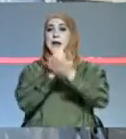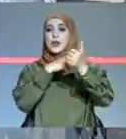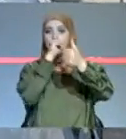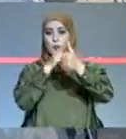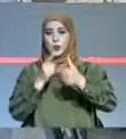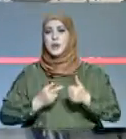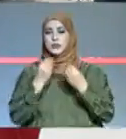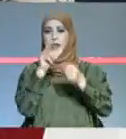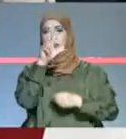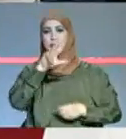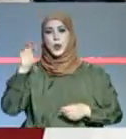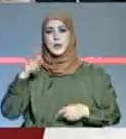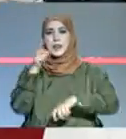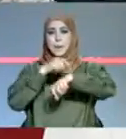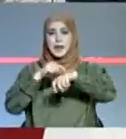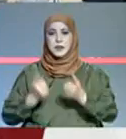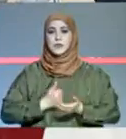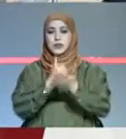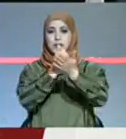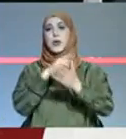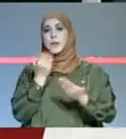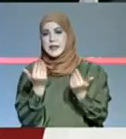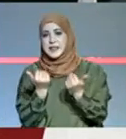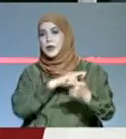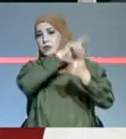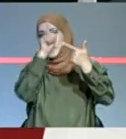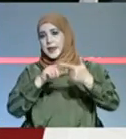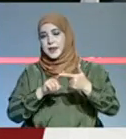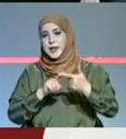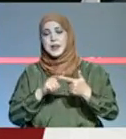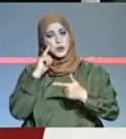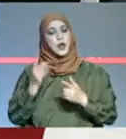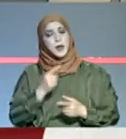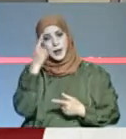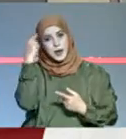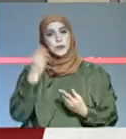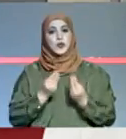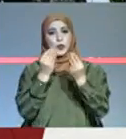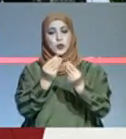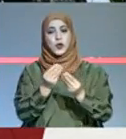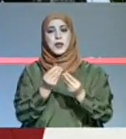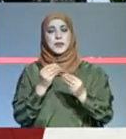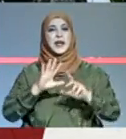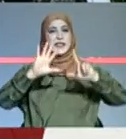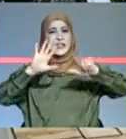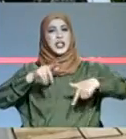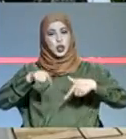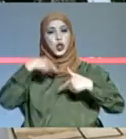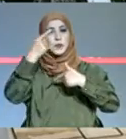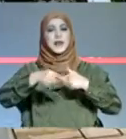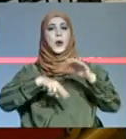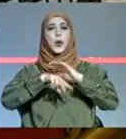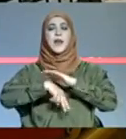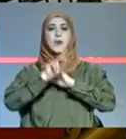ثلاثه وخمسون بلديه في انتظار دفعه ثانيه سيتم تسليمها خلال السداسي الاول من سنه احدى وعشرين